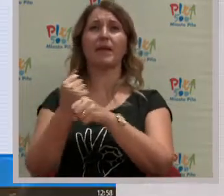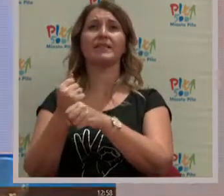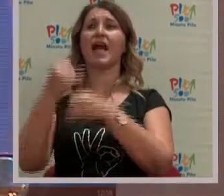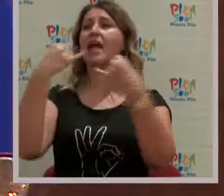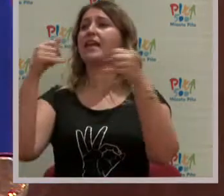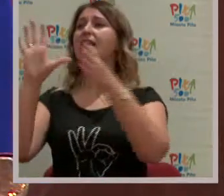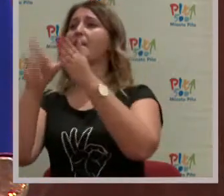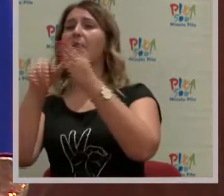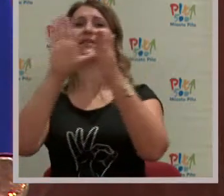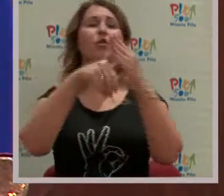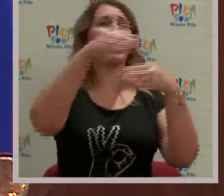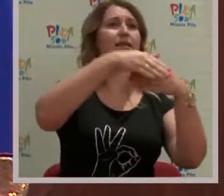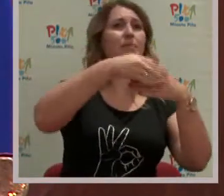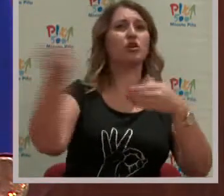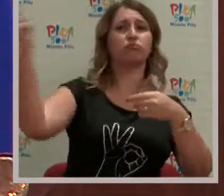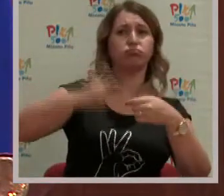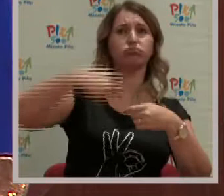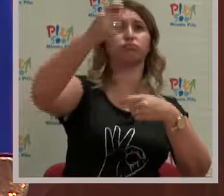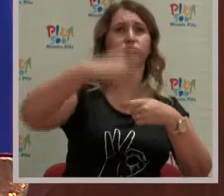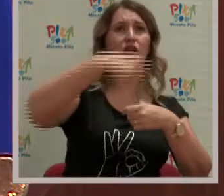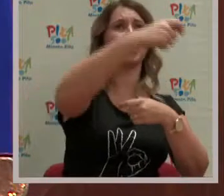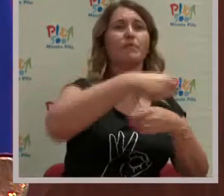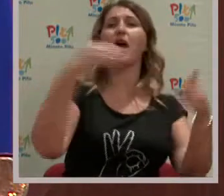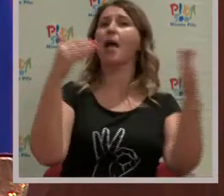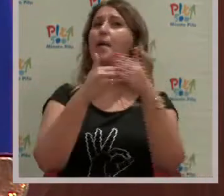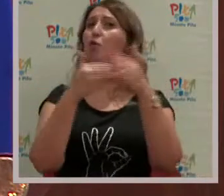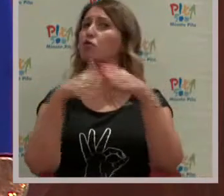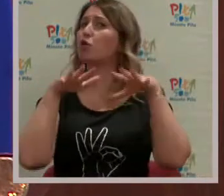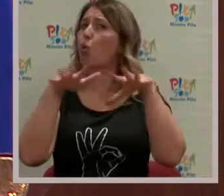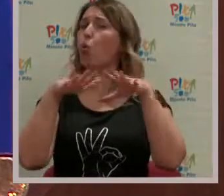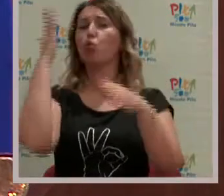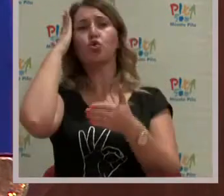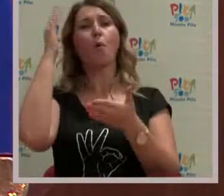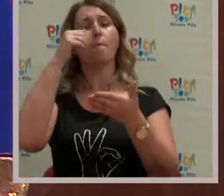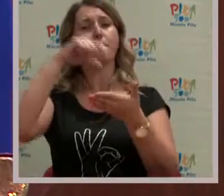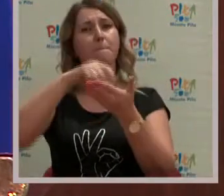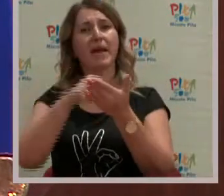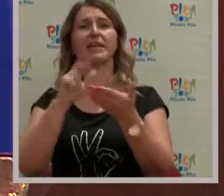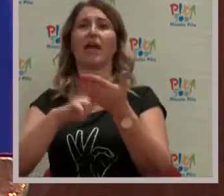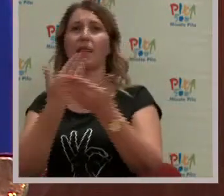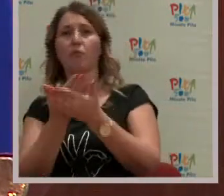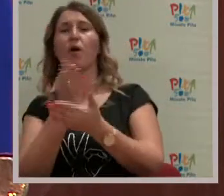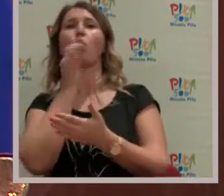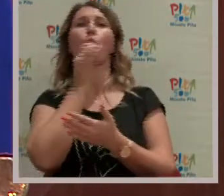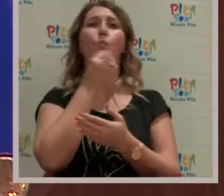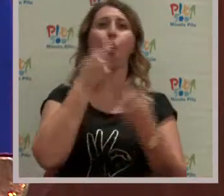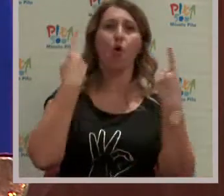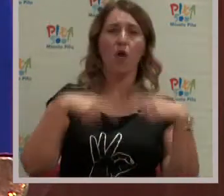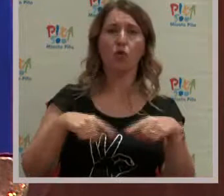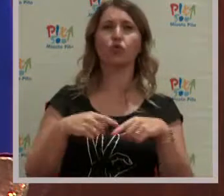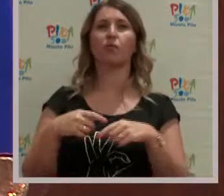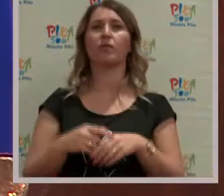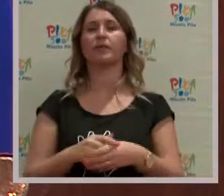bardzo mocno wtedy, kiedy klucze odbierają młodzi ludzie w przypadku